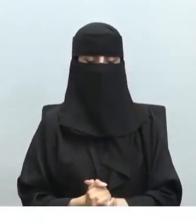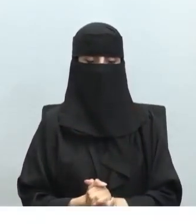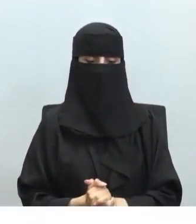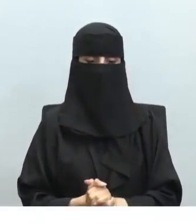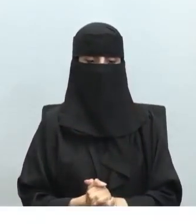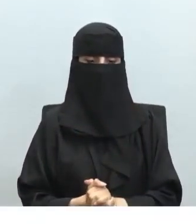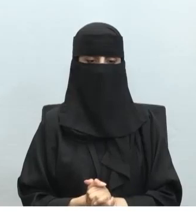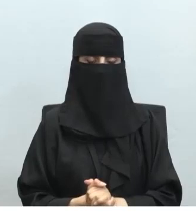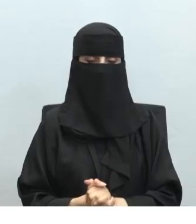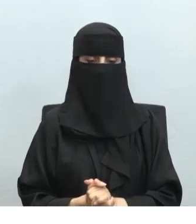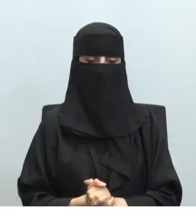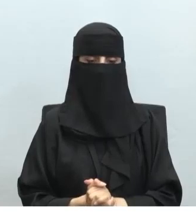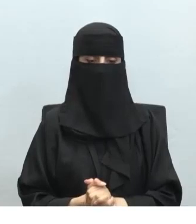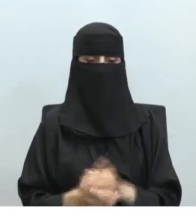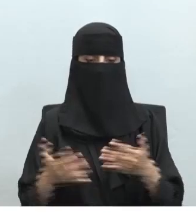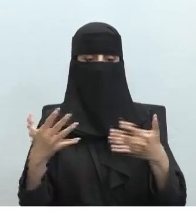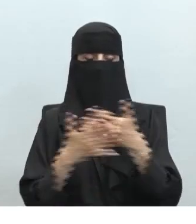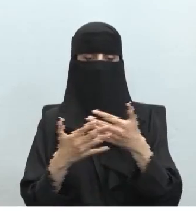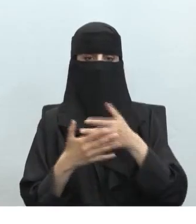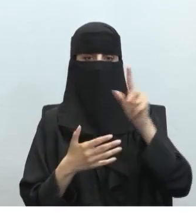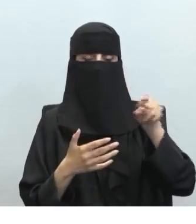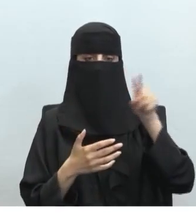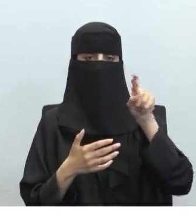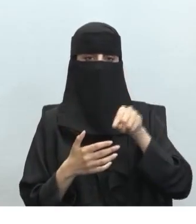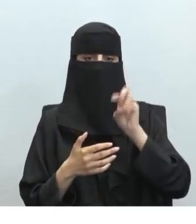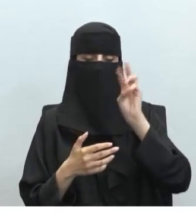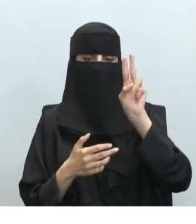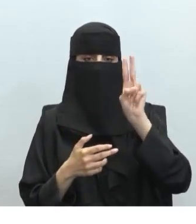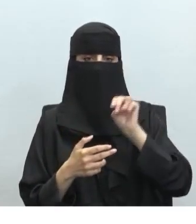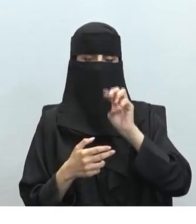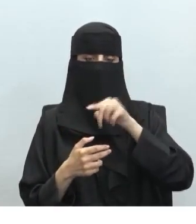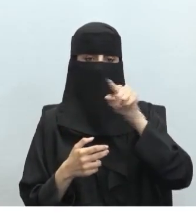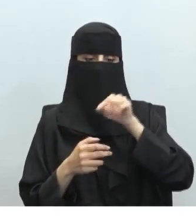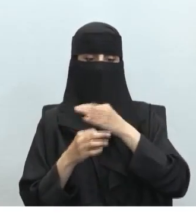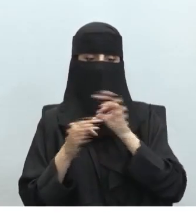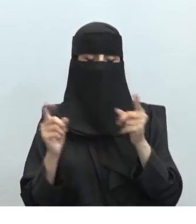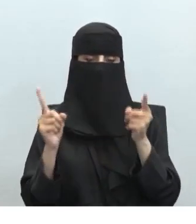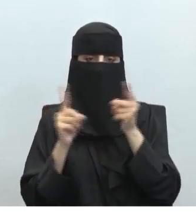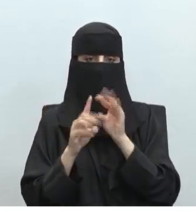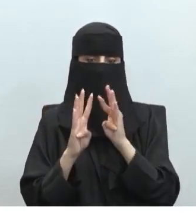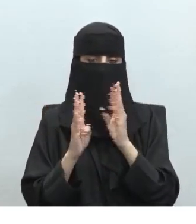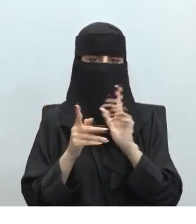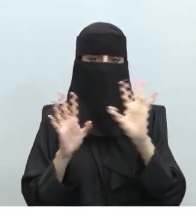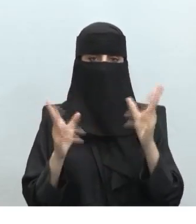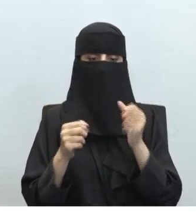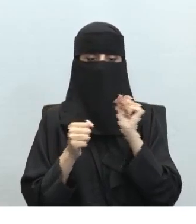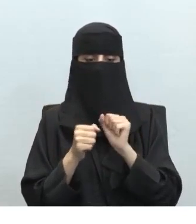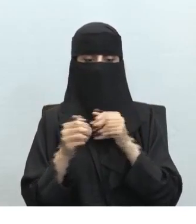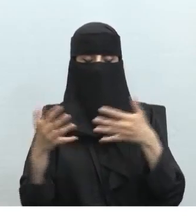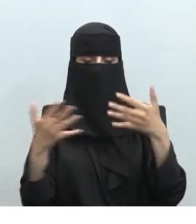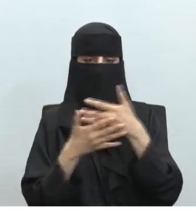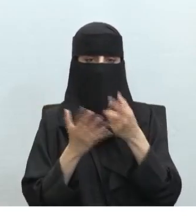العمليه فتدخل الار ان اي نستطيع تلخيص المساله عندما يكون لدينا نا ار ان اي